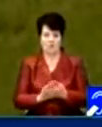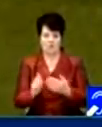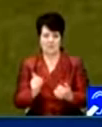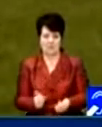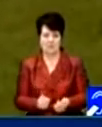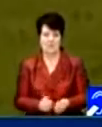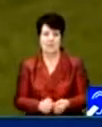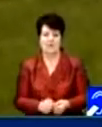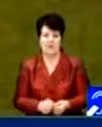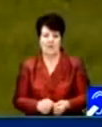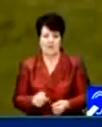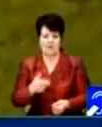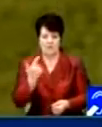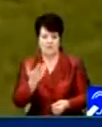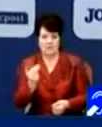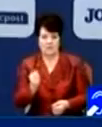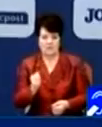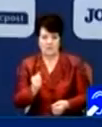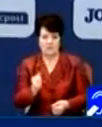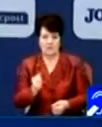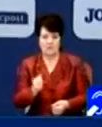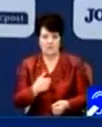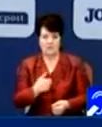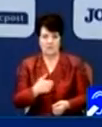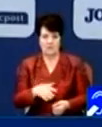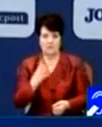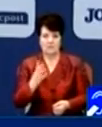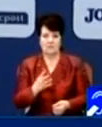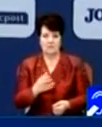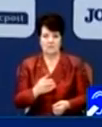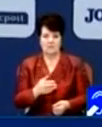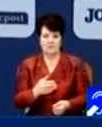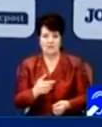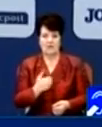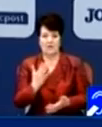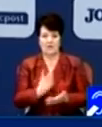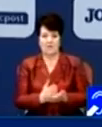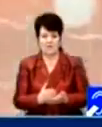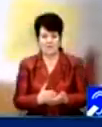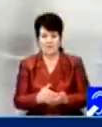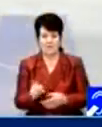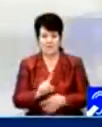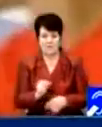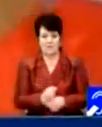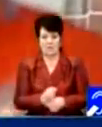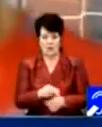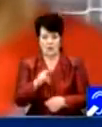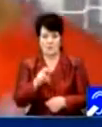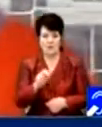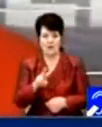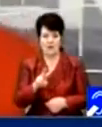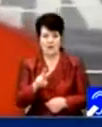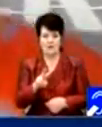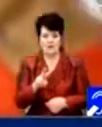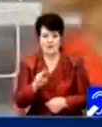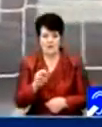meci, n-ai ce să-i reproșezi, dar... Eu sunt de părere că îi avem pe ei noștri momentul de față. Pantilimon ia apărarea tânărului Vlad,